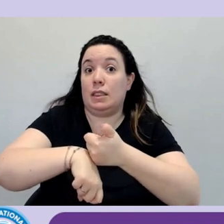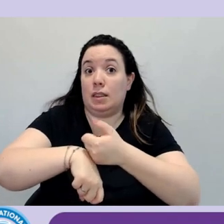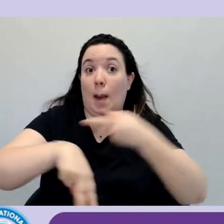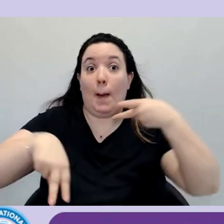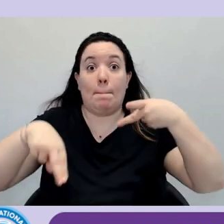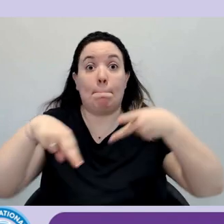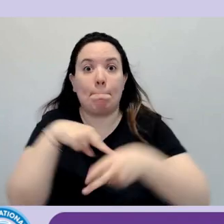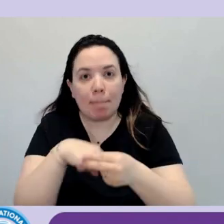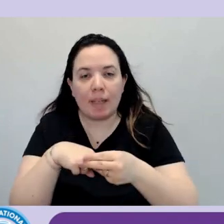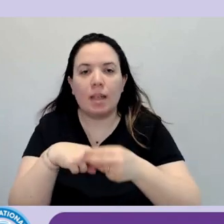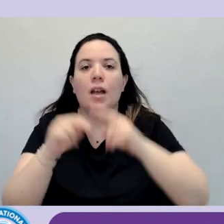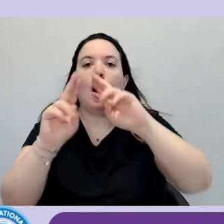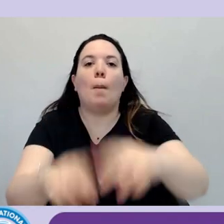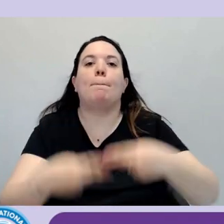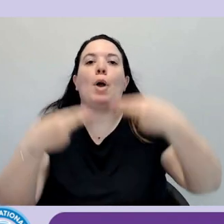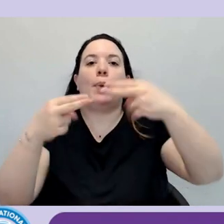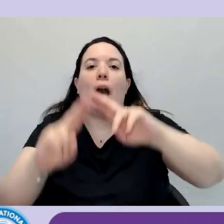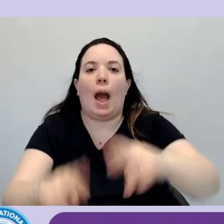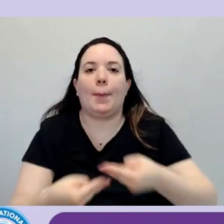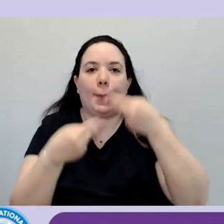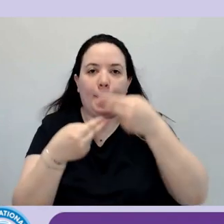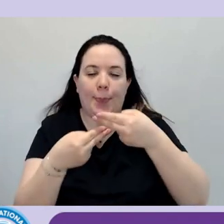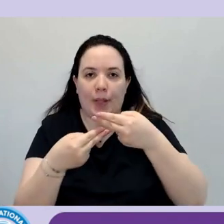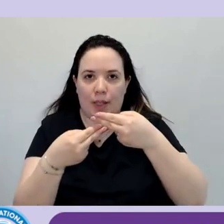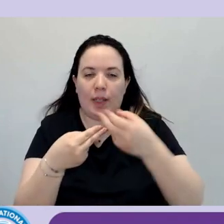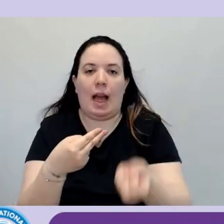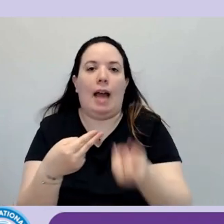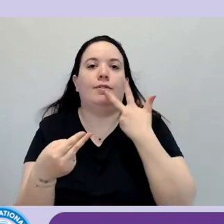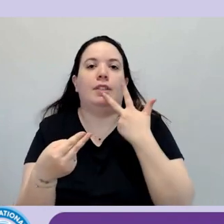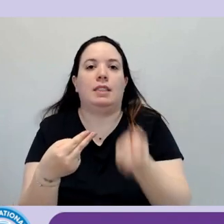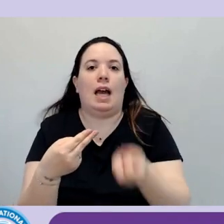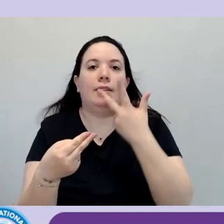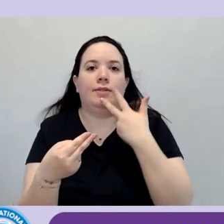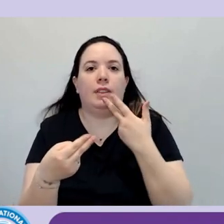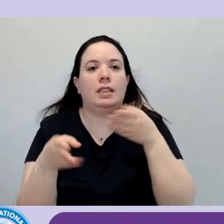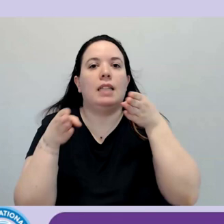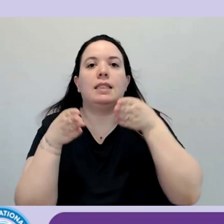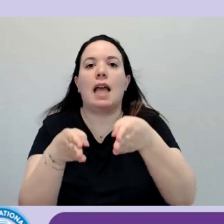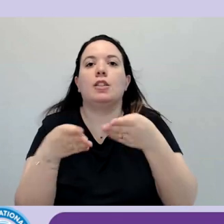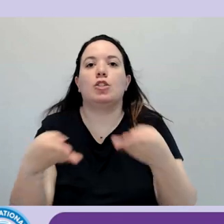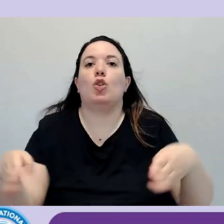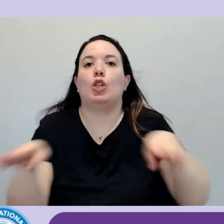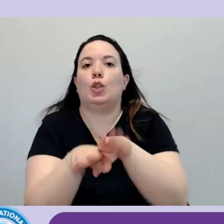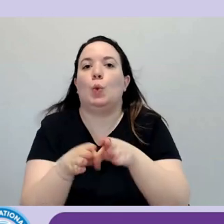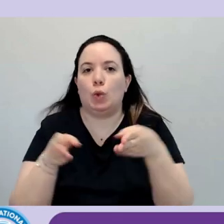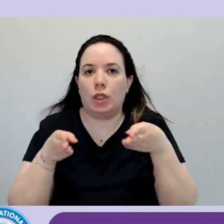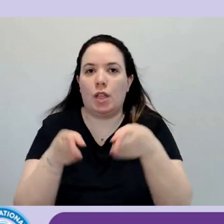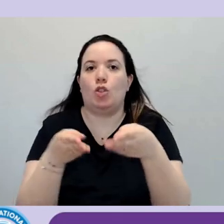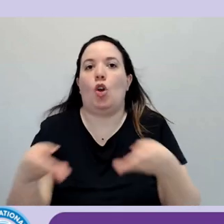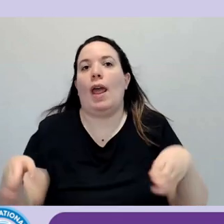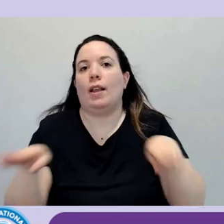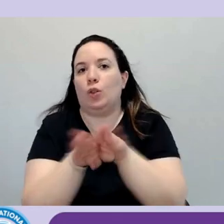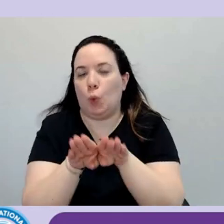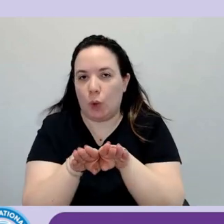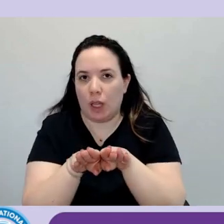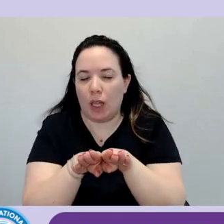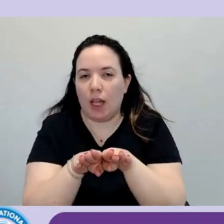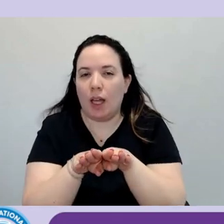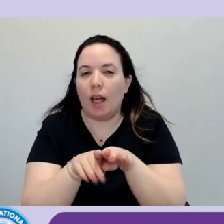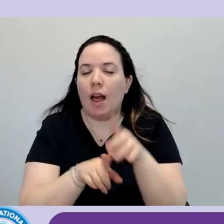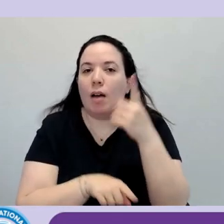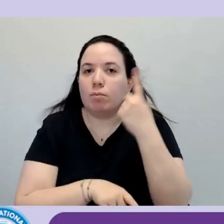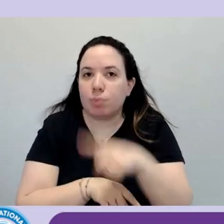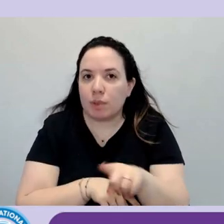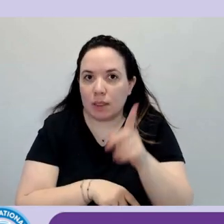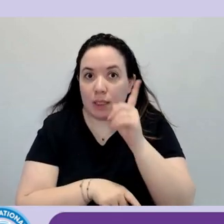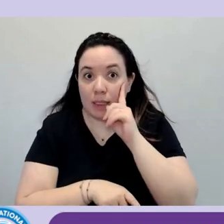dei pop-up Insomma comunque arrivano degli oggetti che ti segnalano che non so che la sessione sta per scadere se se a me